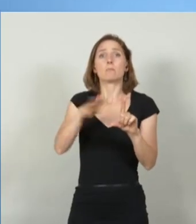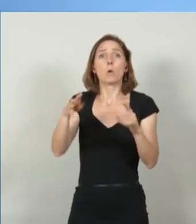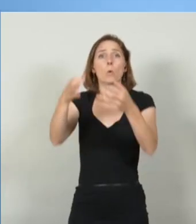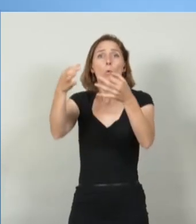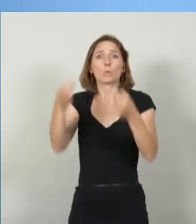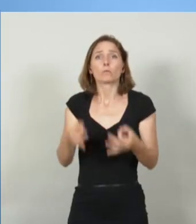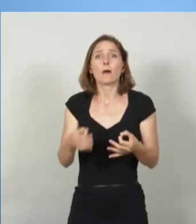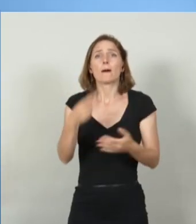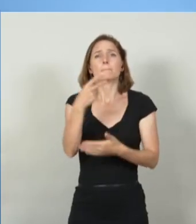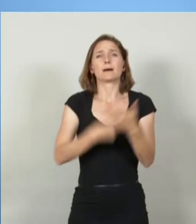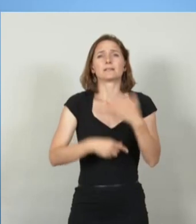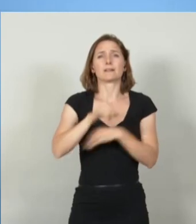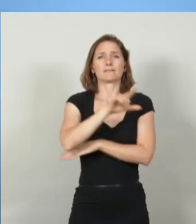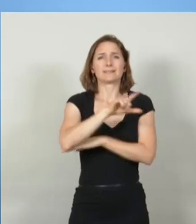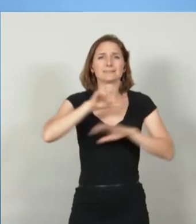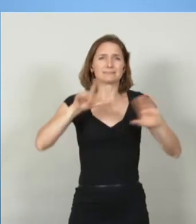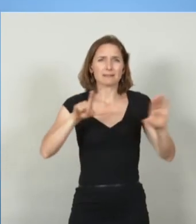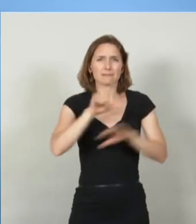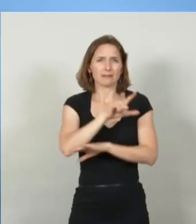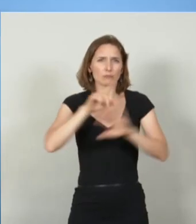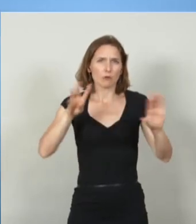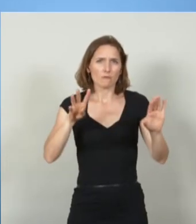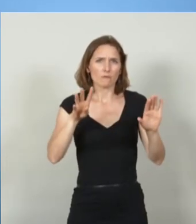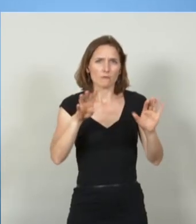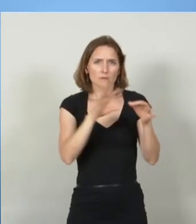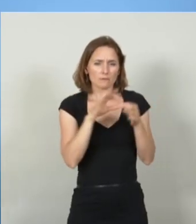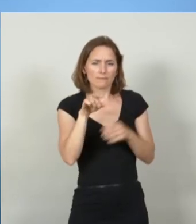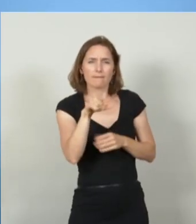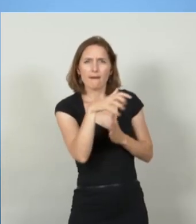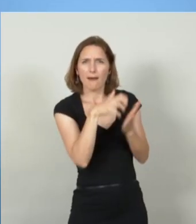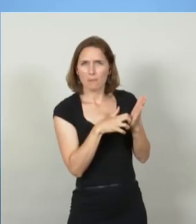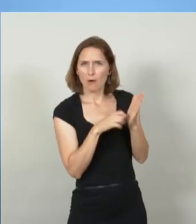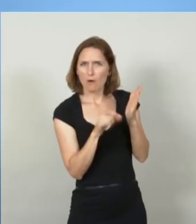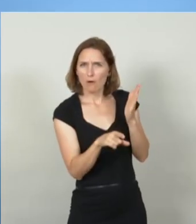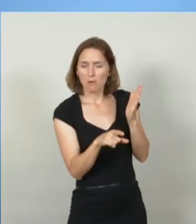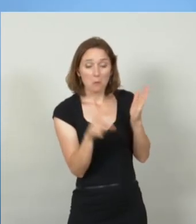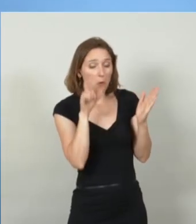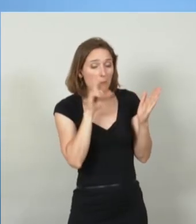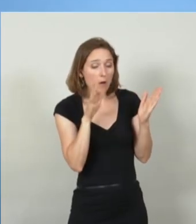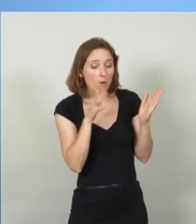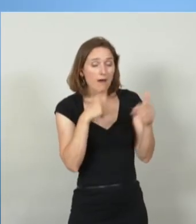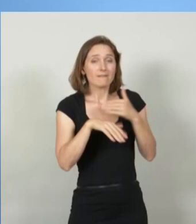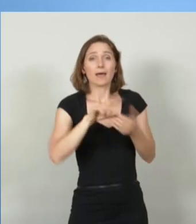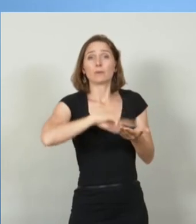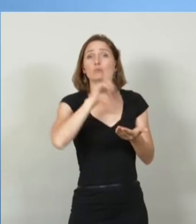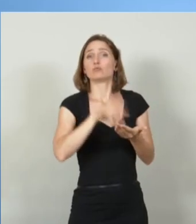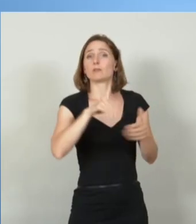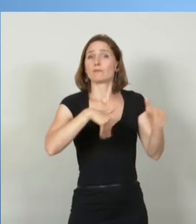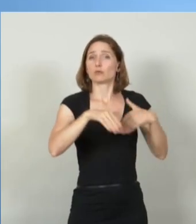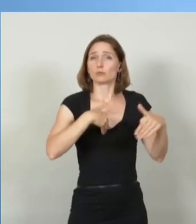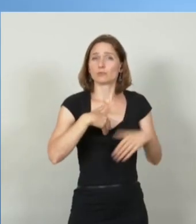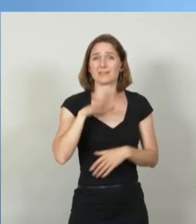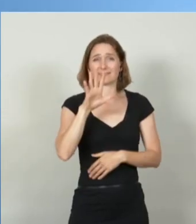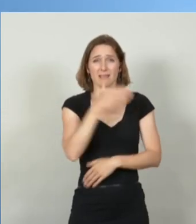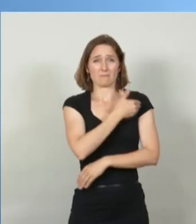pages 27 et 29 du rapport on constate que dans le budget de fonctionnement il y a 5,5 millions 170 000